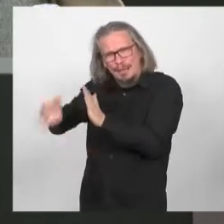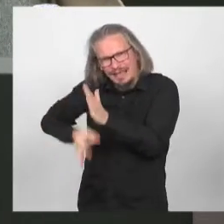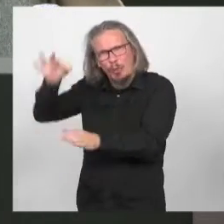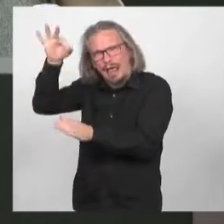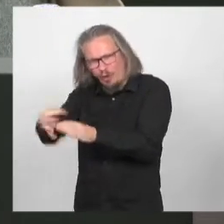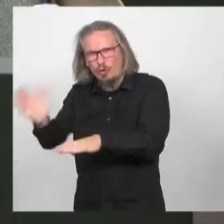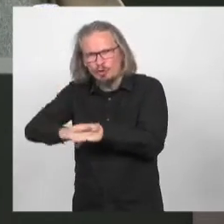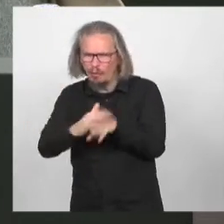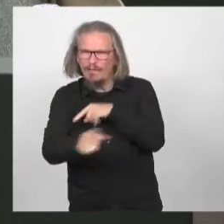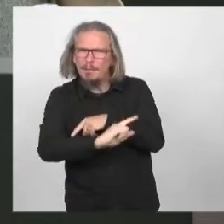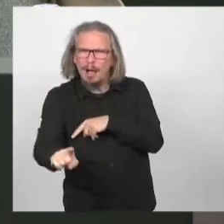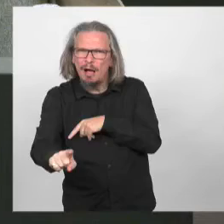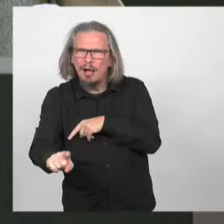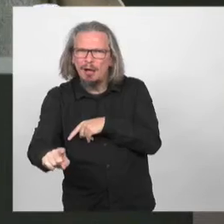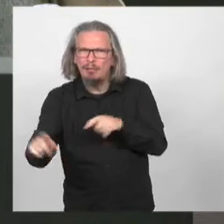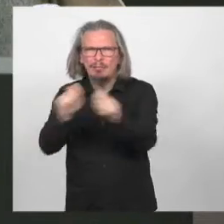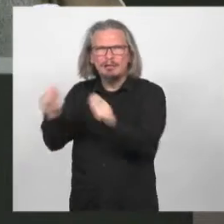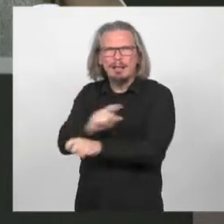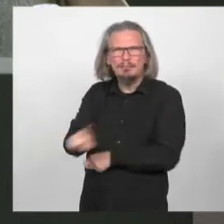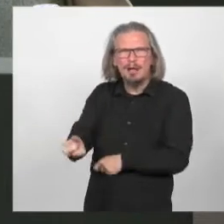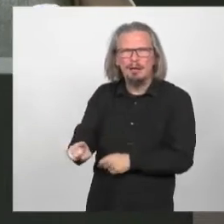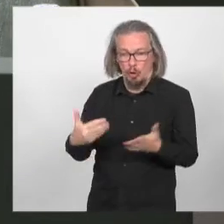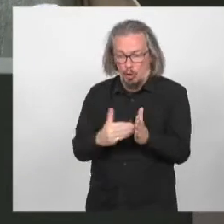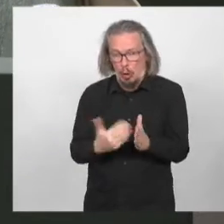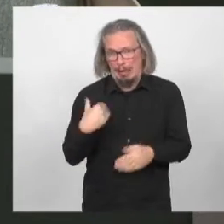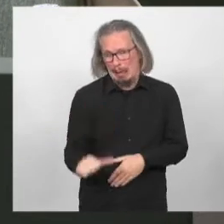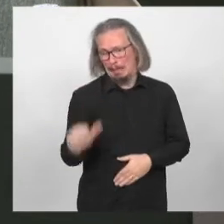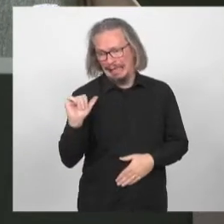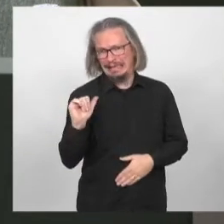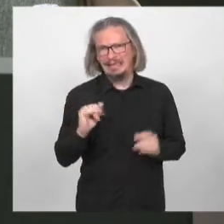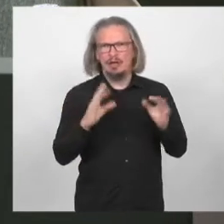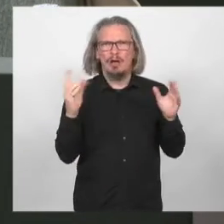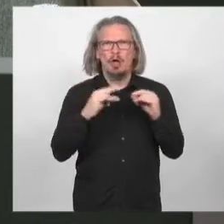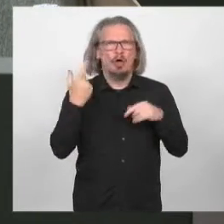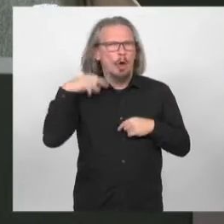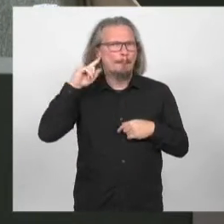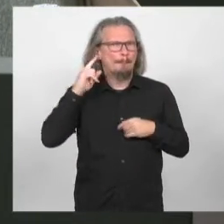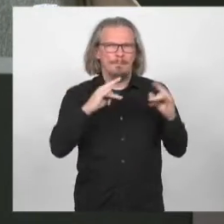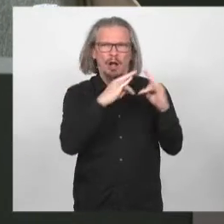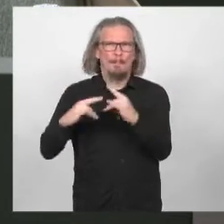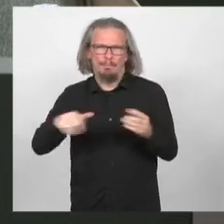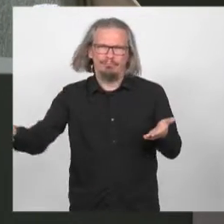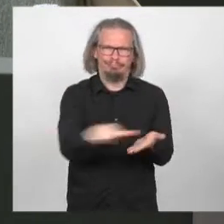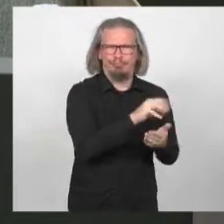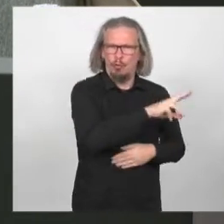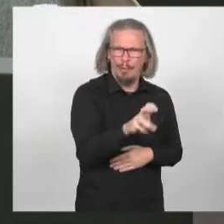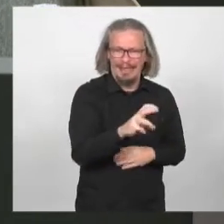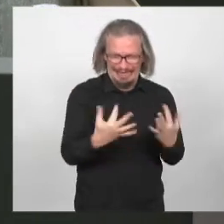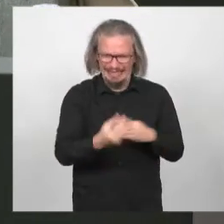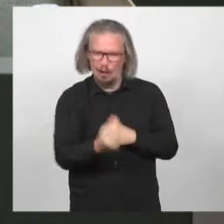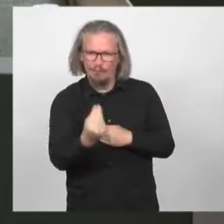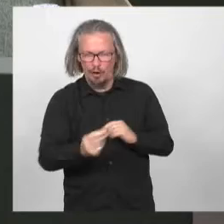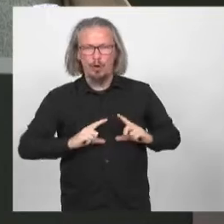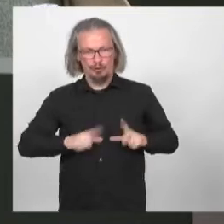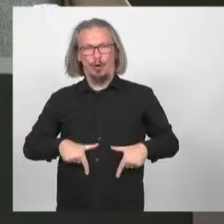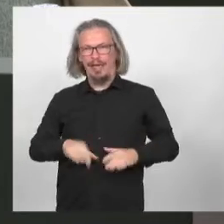la résorption des bidonvilles. Encore mardi, un campement rom a été détruit à Roubaix. Une dizaine d'enfants scolarisés